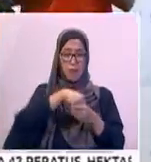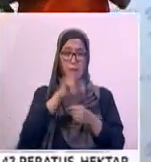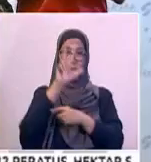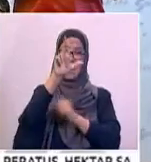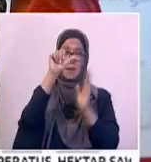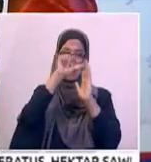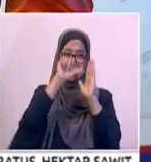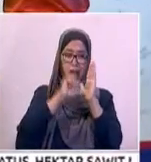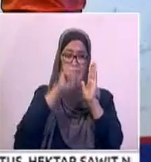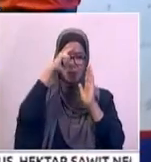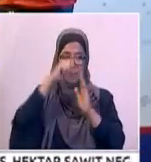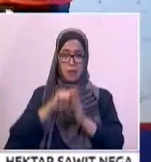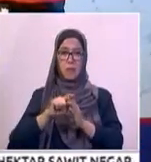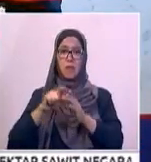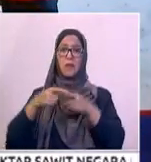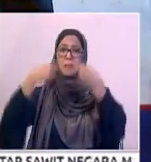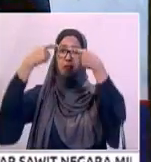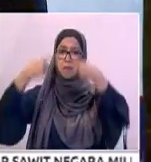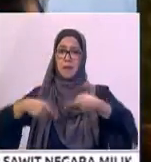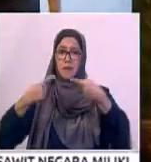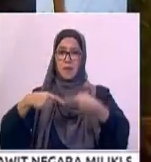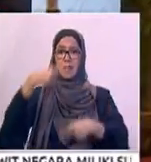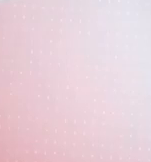yang kesemuanya memenangi emas.